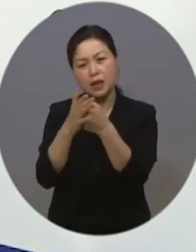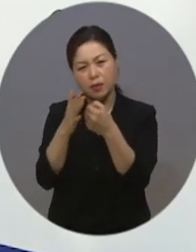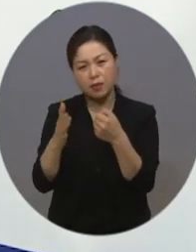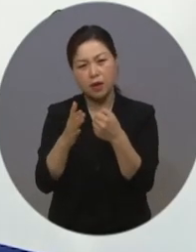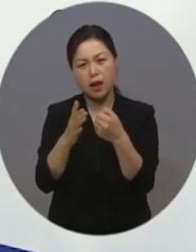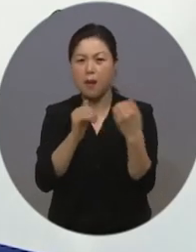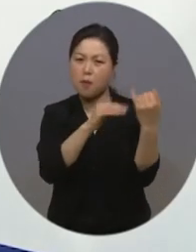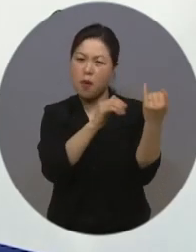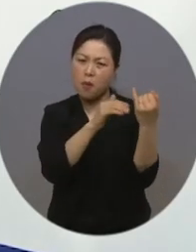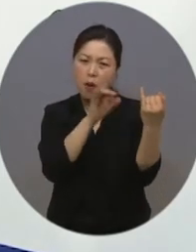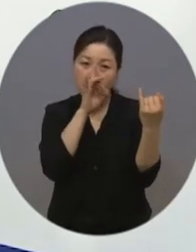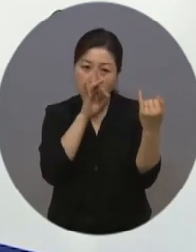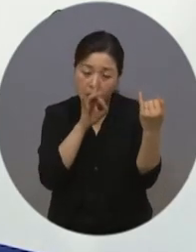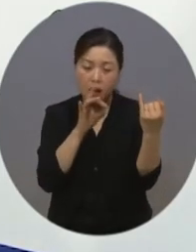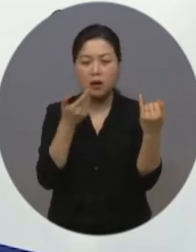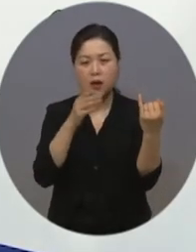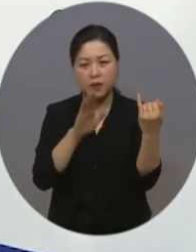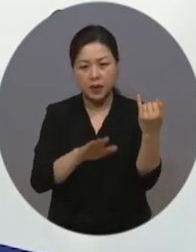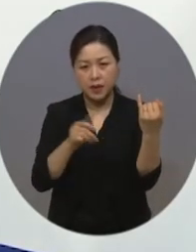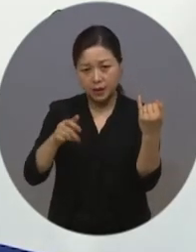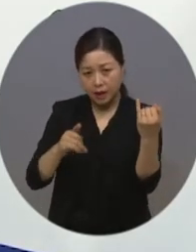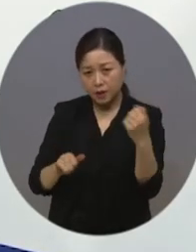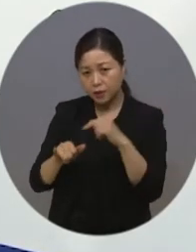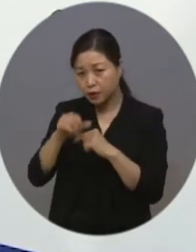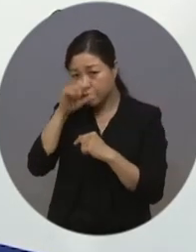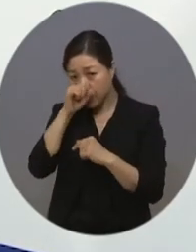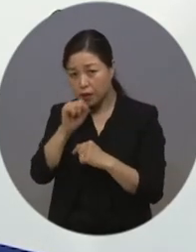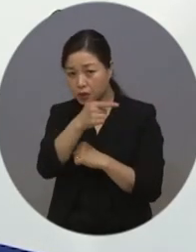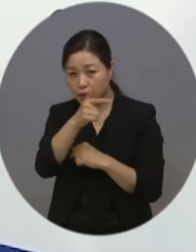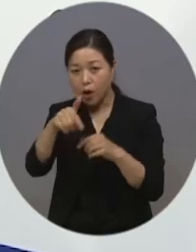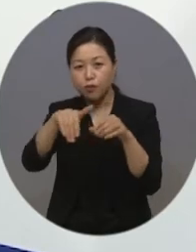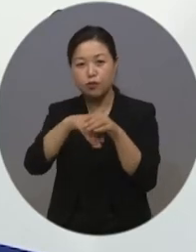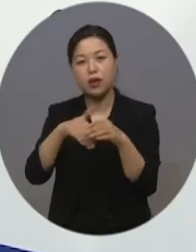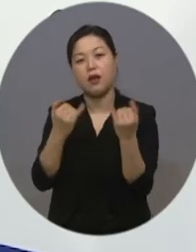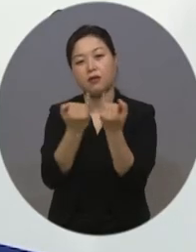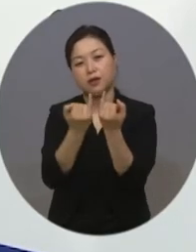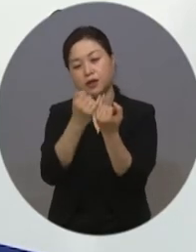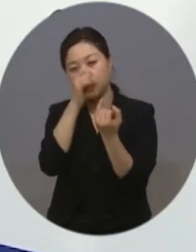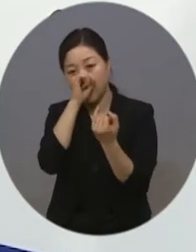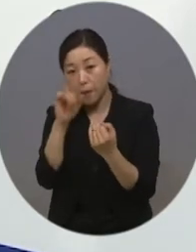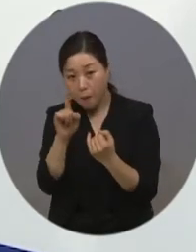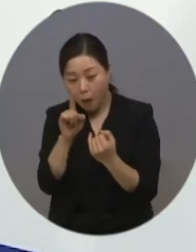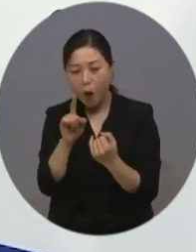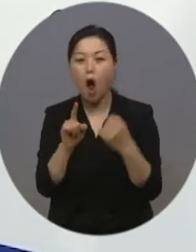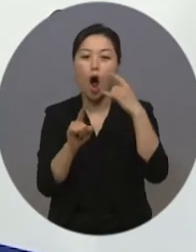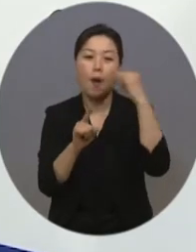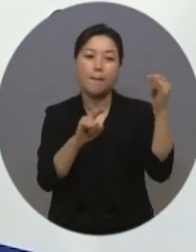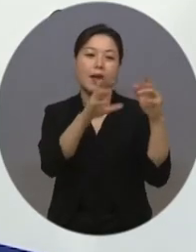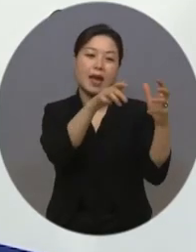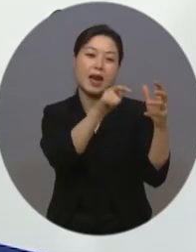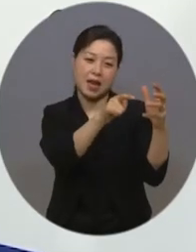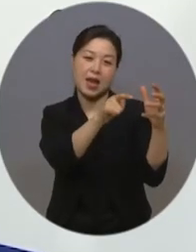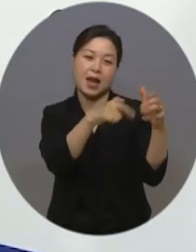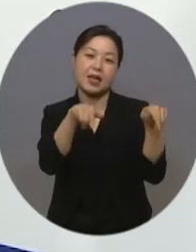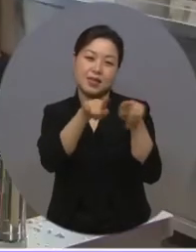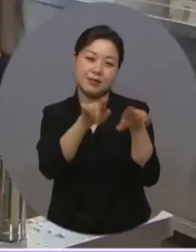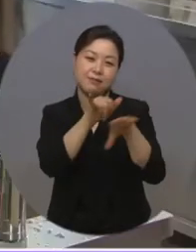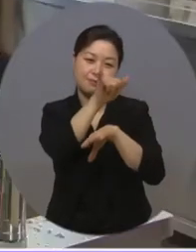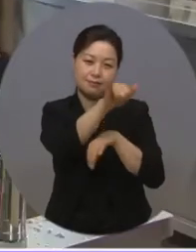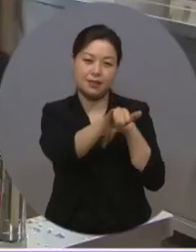아이들이 좋아하고 다만 해선 될 좋아한 것 고국에 하 보내드리는 사업을 좀 많이 하고